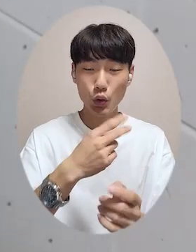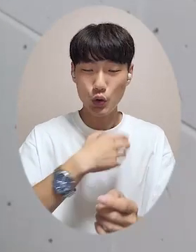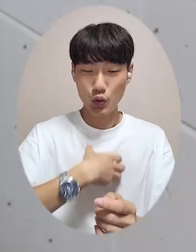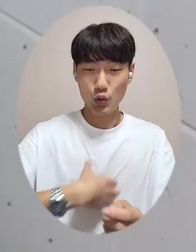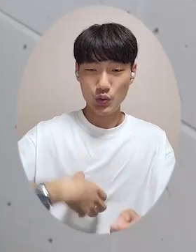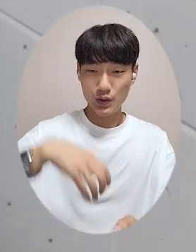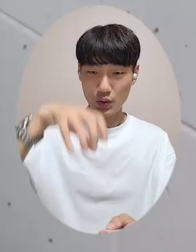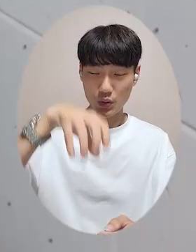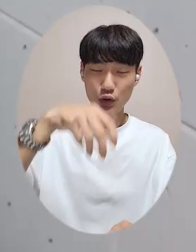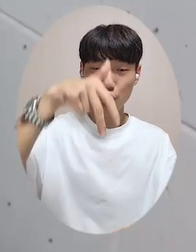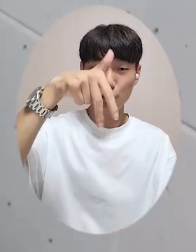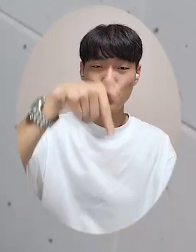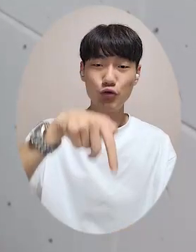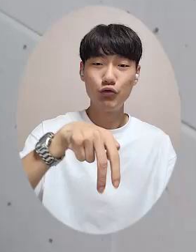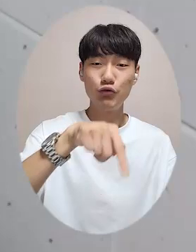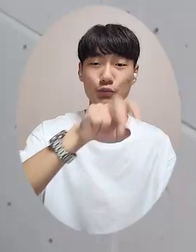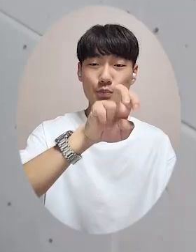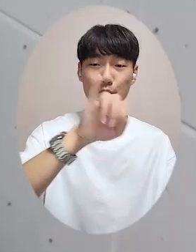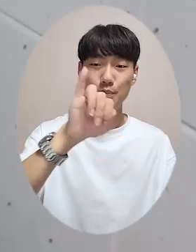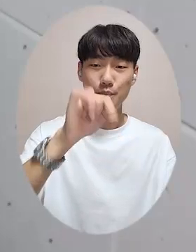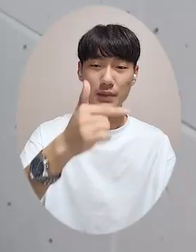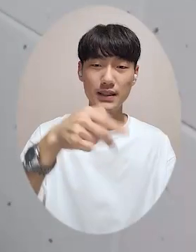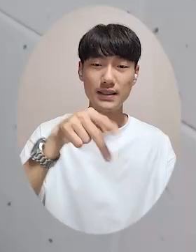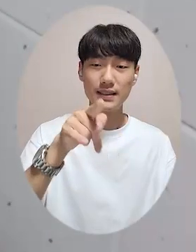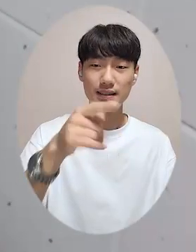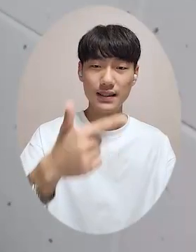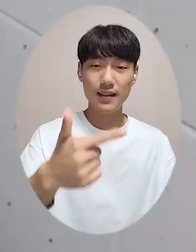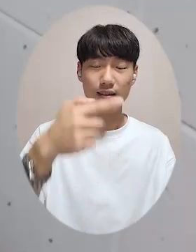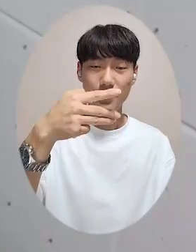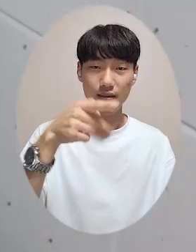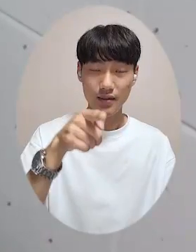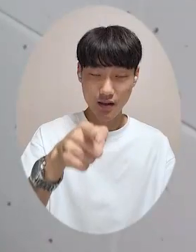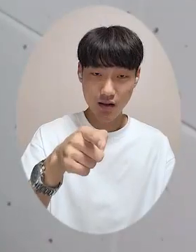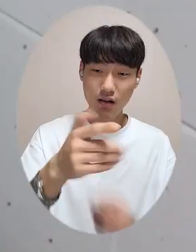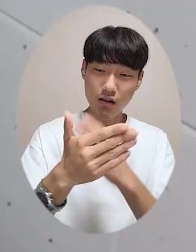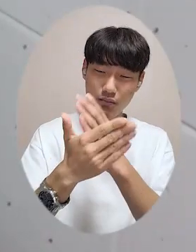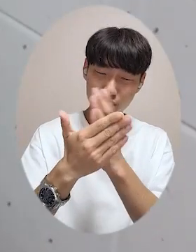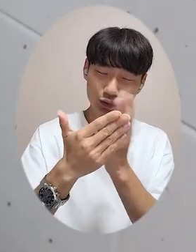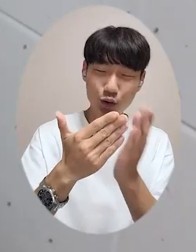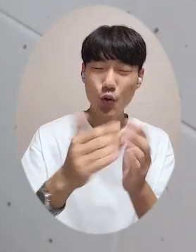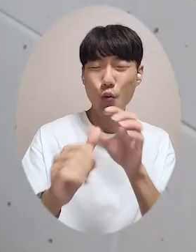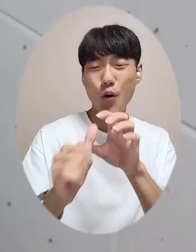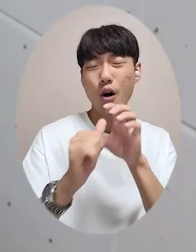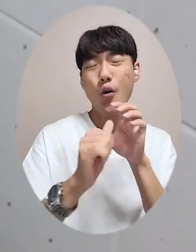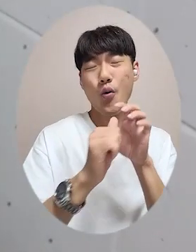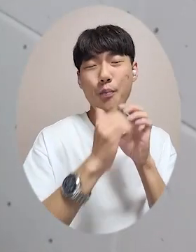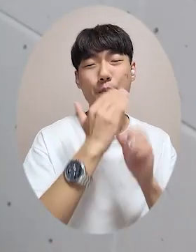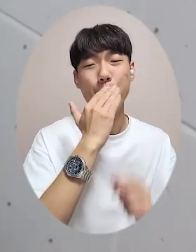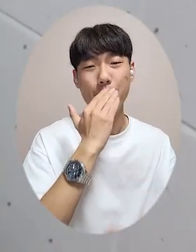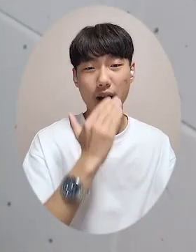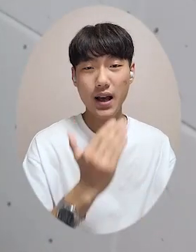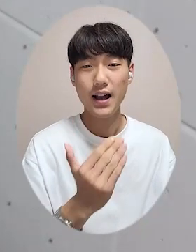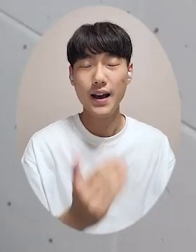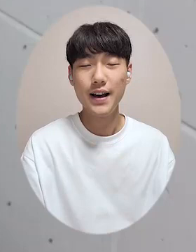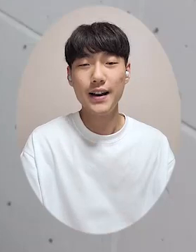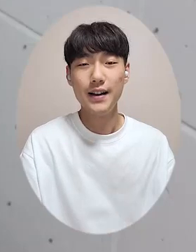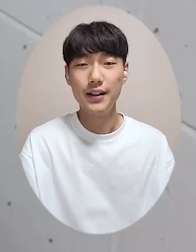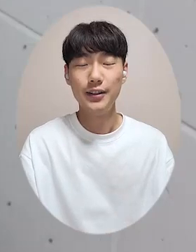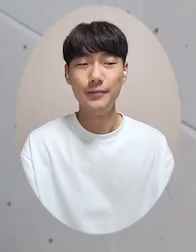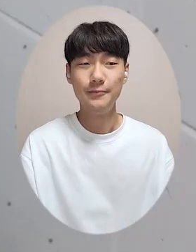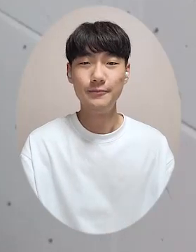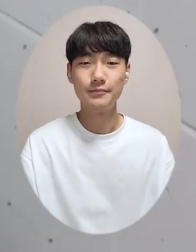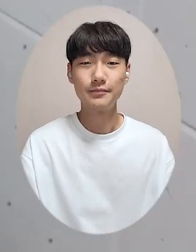주민센터, 뭐 동사무소 이렇게 활용이 되게 무궁무진할 거라고 제 개인적인 생각은